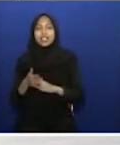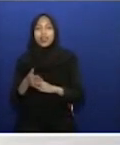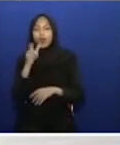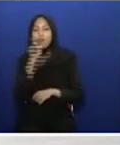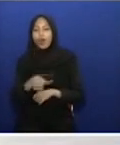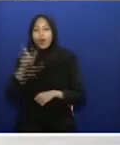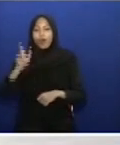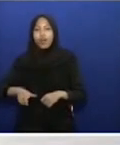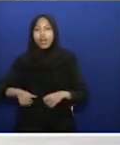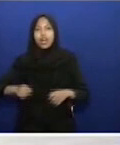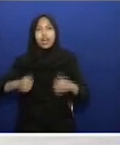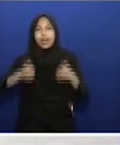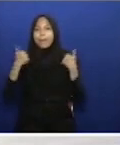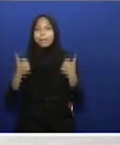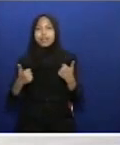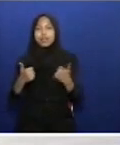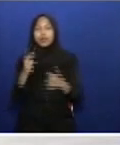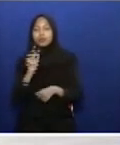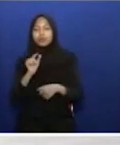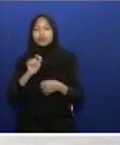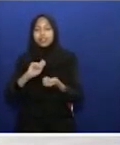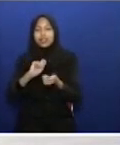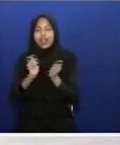semuanya. Terakhir adik-adik semua,